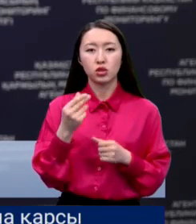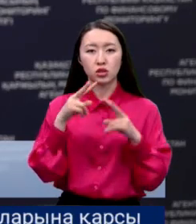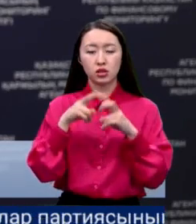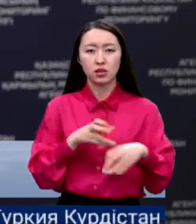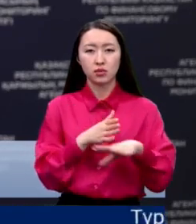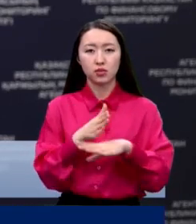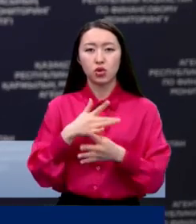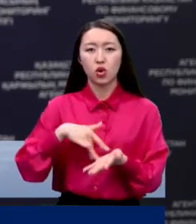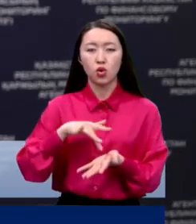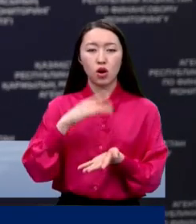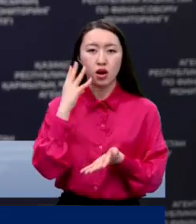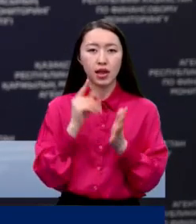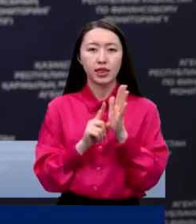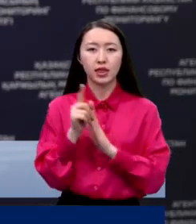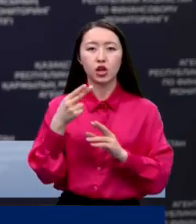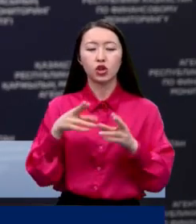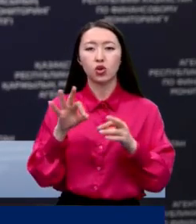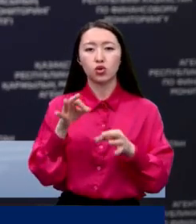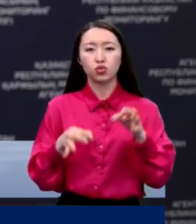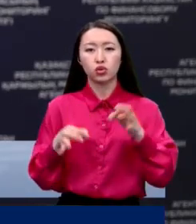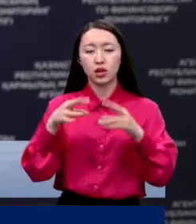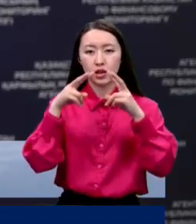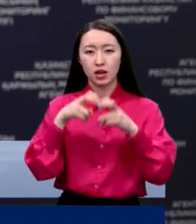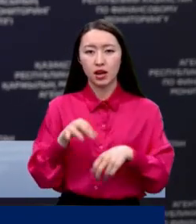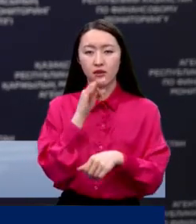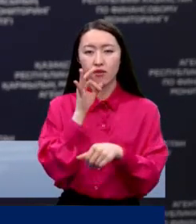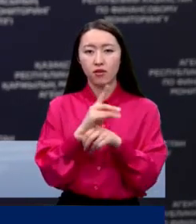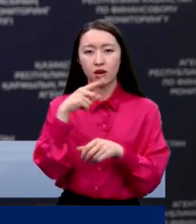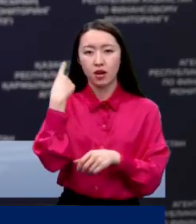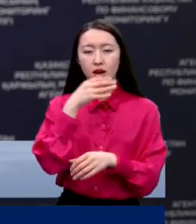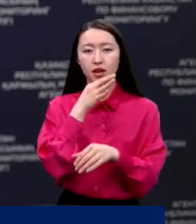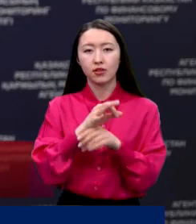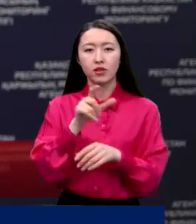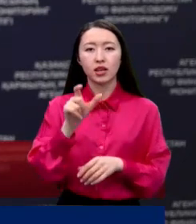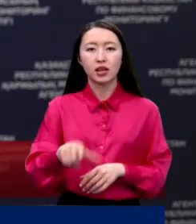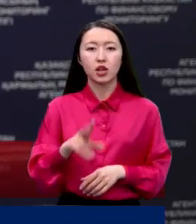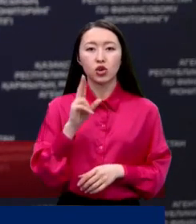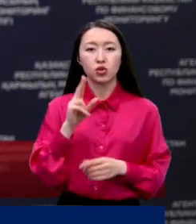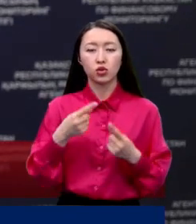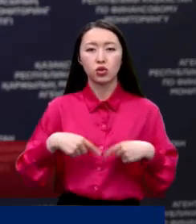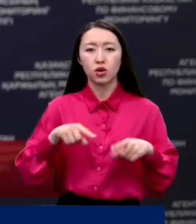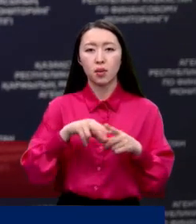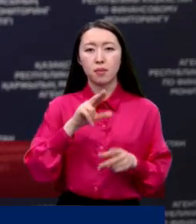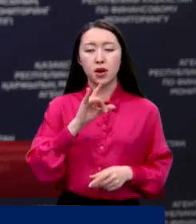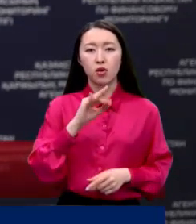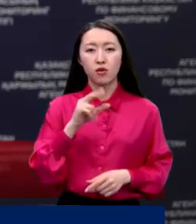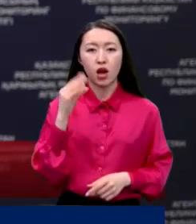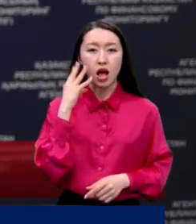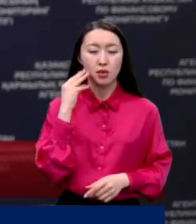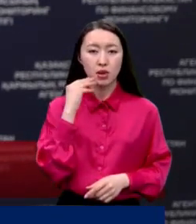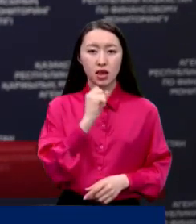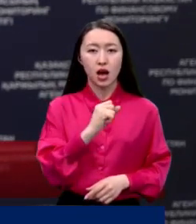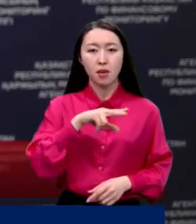городу Алматы начато досудебное расследование в отношении ответственных лиц проекта «Парковки Алматы А-паркинг»,